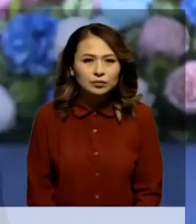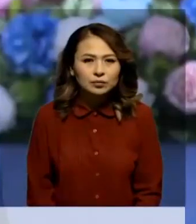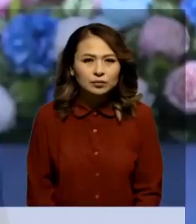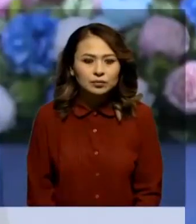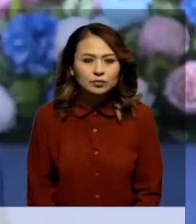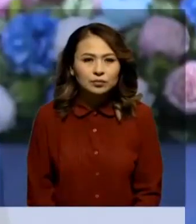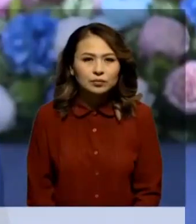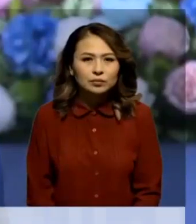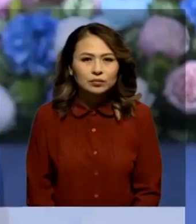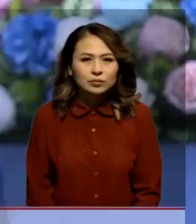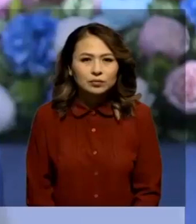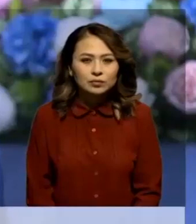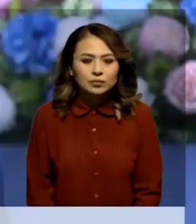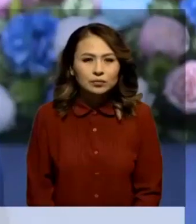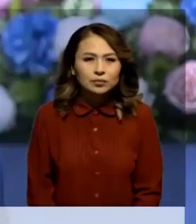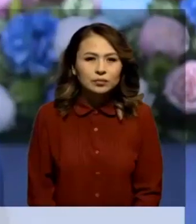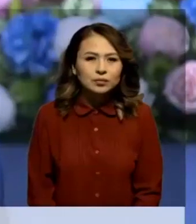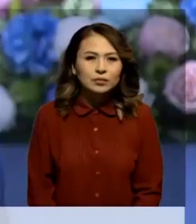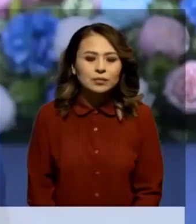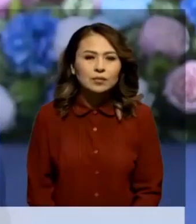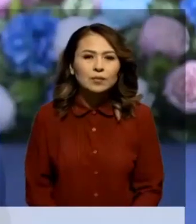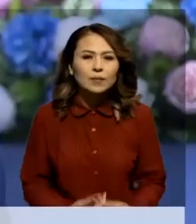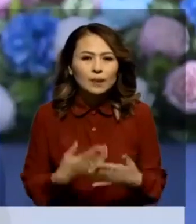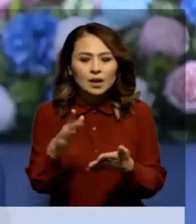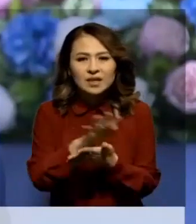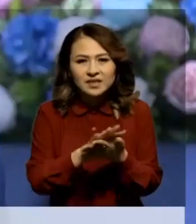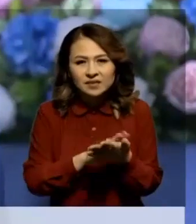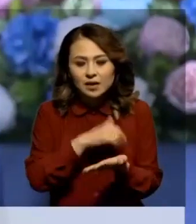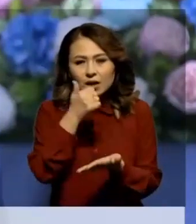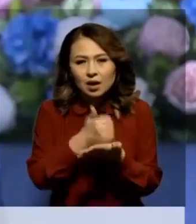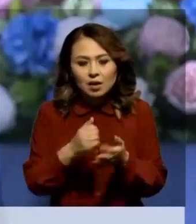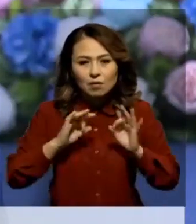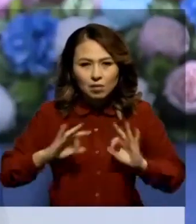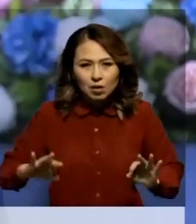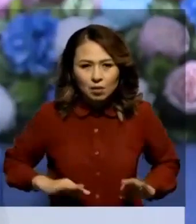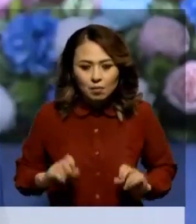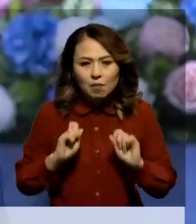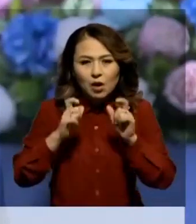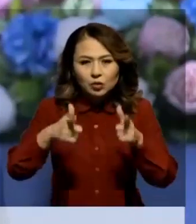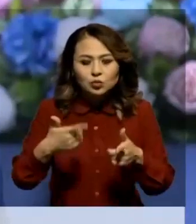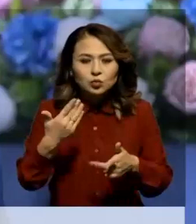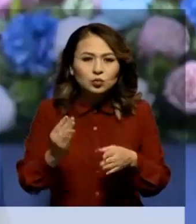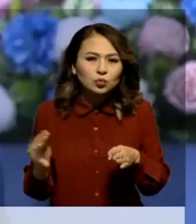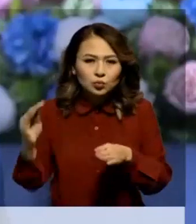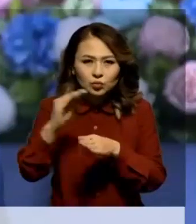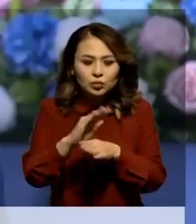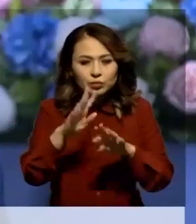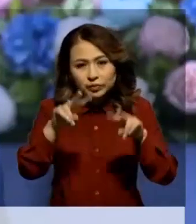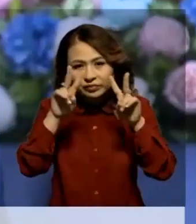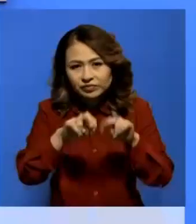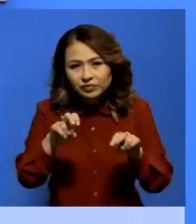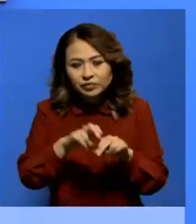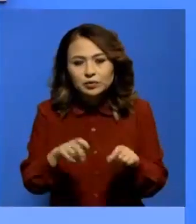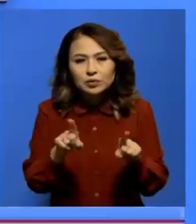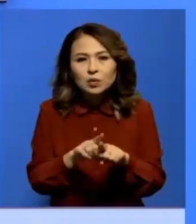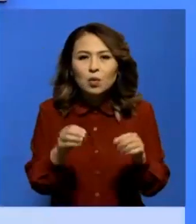Изучим дополнительно, потому что дело 10-летней давности и... Өтініш бас прокуратураға келіп түсті. Оны қосымша зерделейміз, өйткені бұл іске